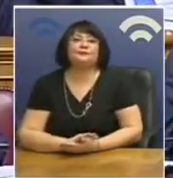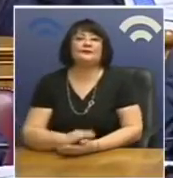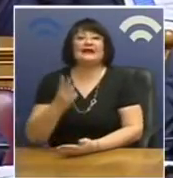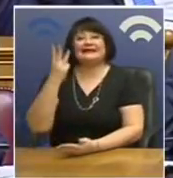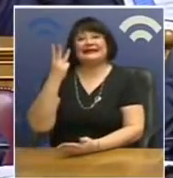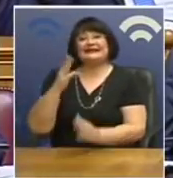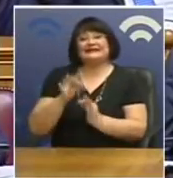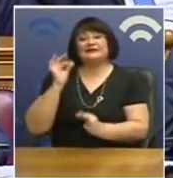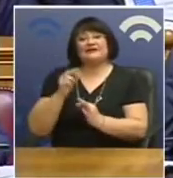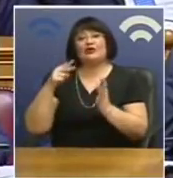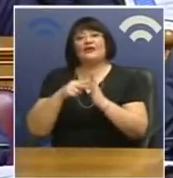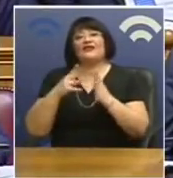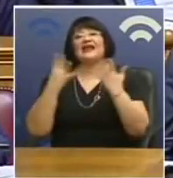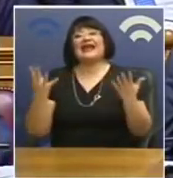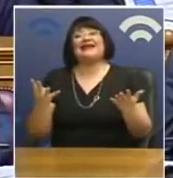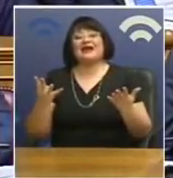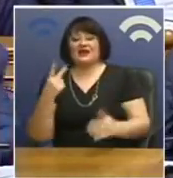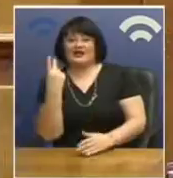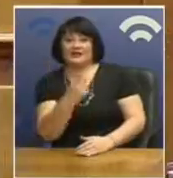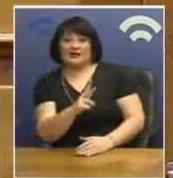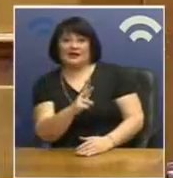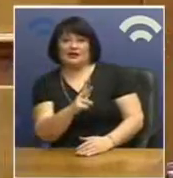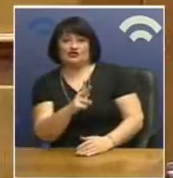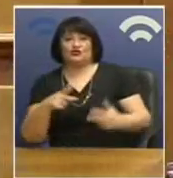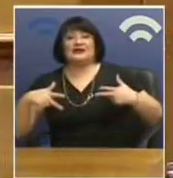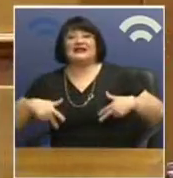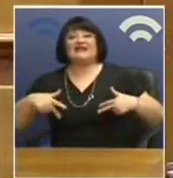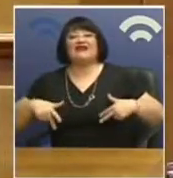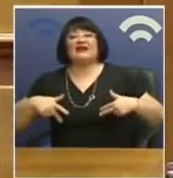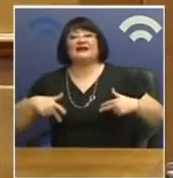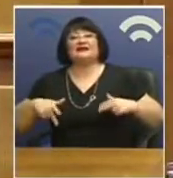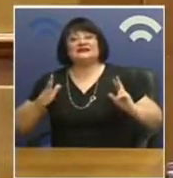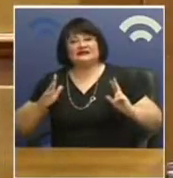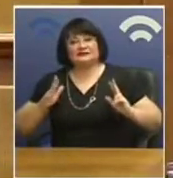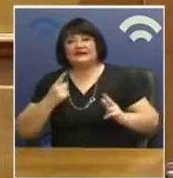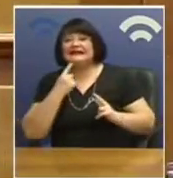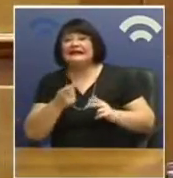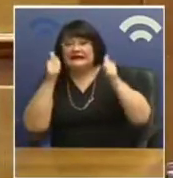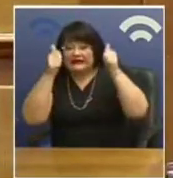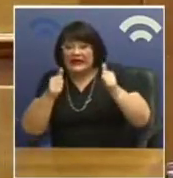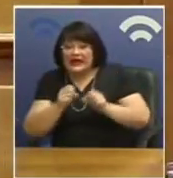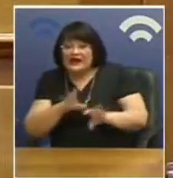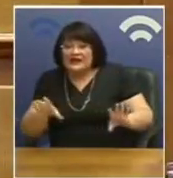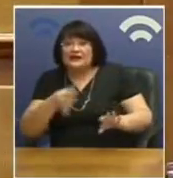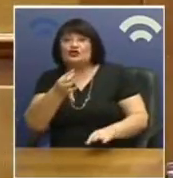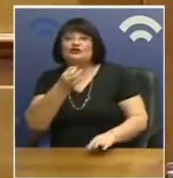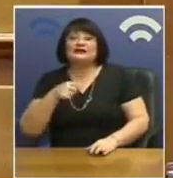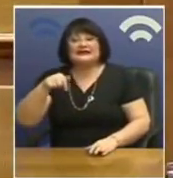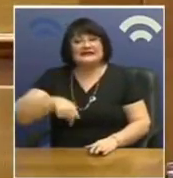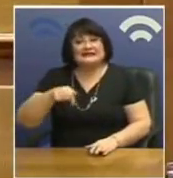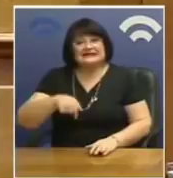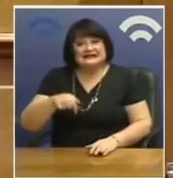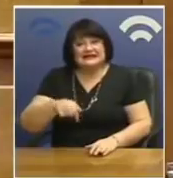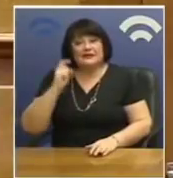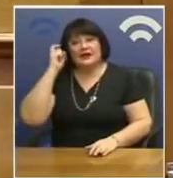3 Σεπτεμβρίου 2019, δική σας κυβέρνηση, που βγάζει την εξής ανακοίνωση. Σήμερα δημοσιεύτηκε η